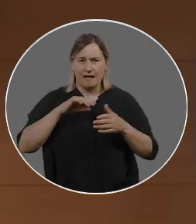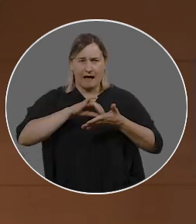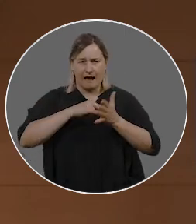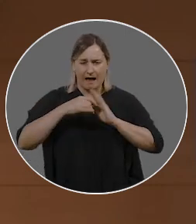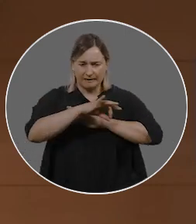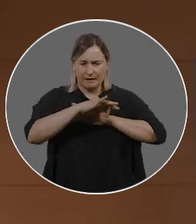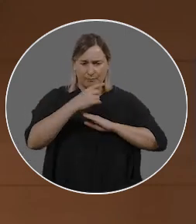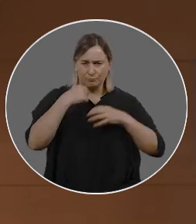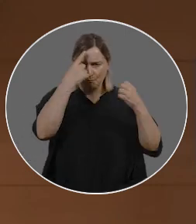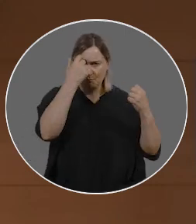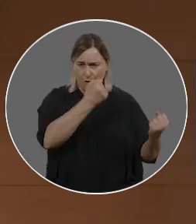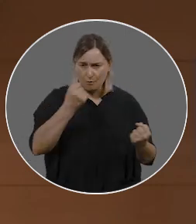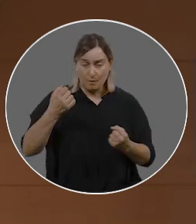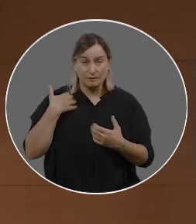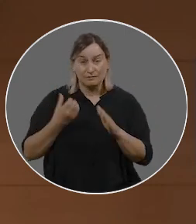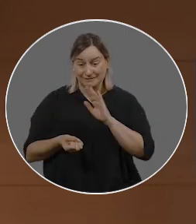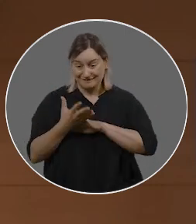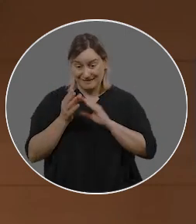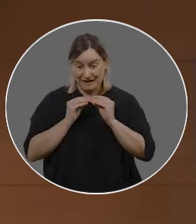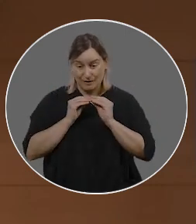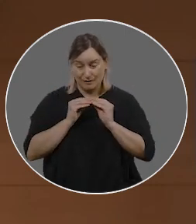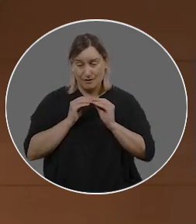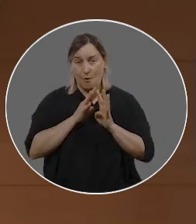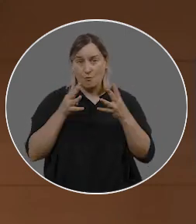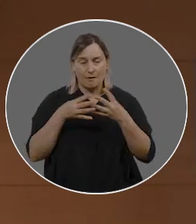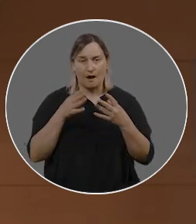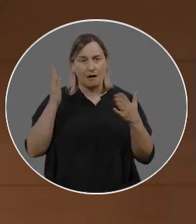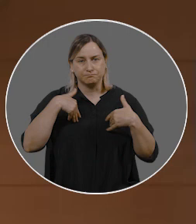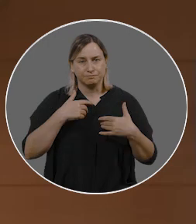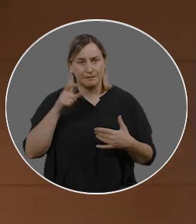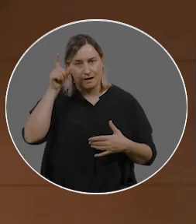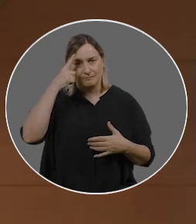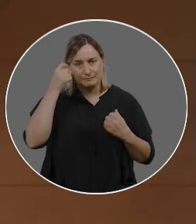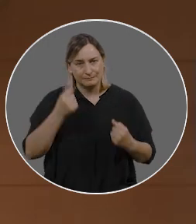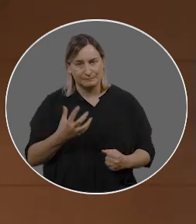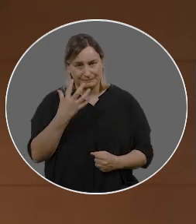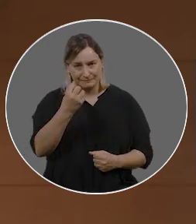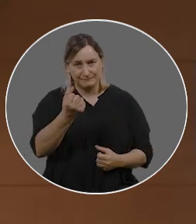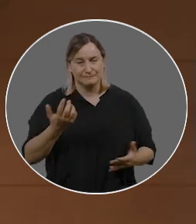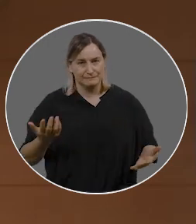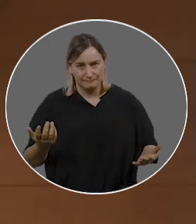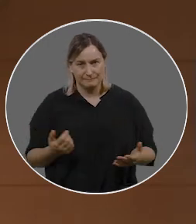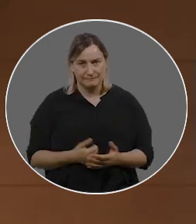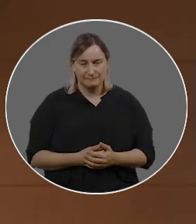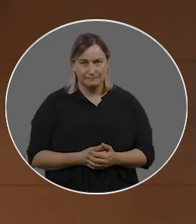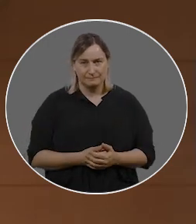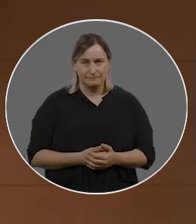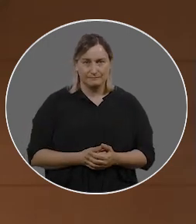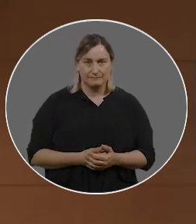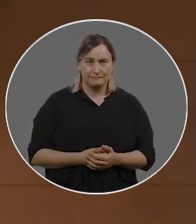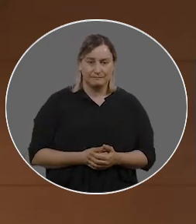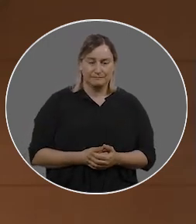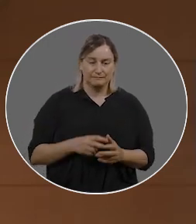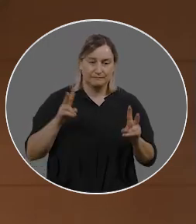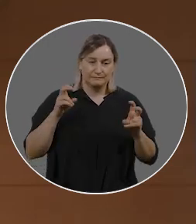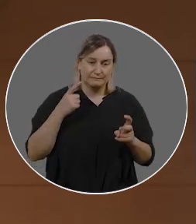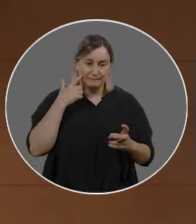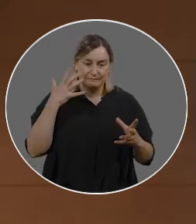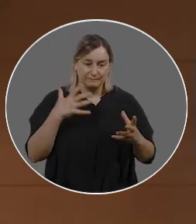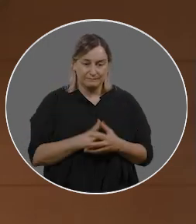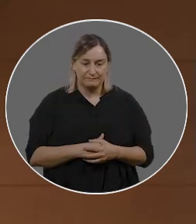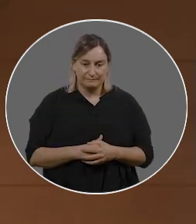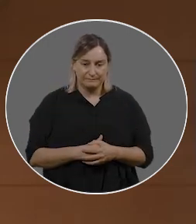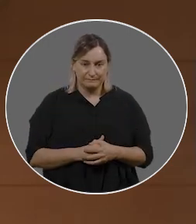que en saben, però si vols fer webs no en trobarem. Per tant, en aquest sentit, un nu, siguin generós...